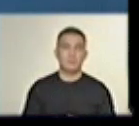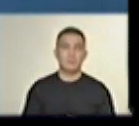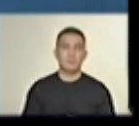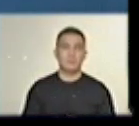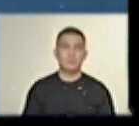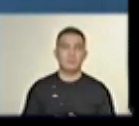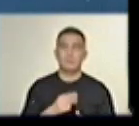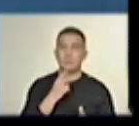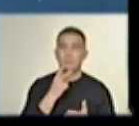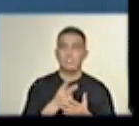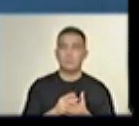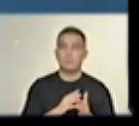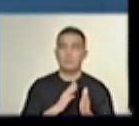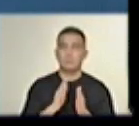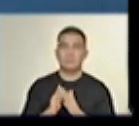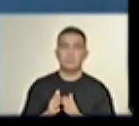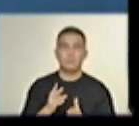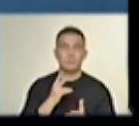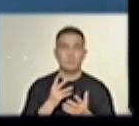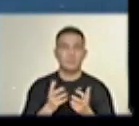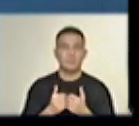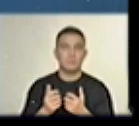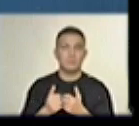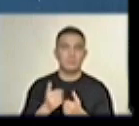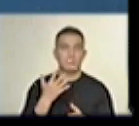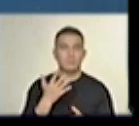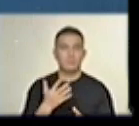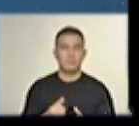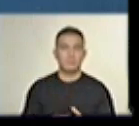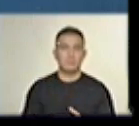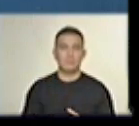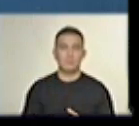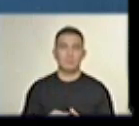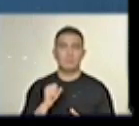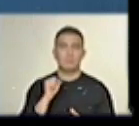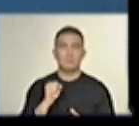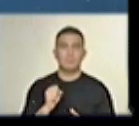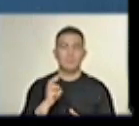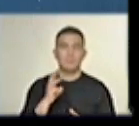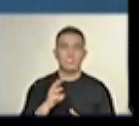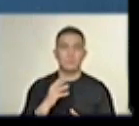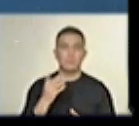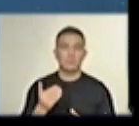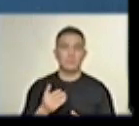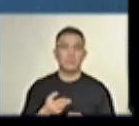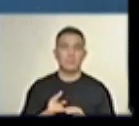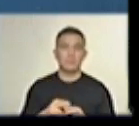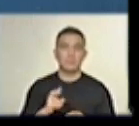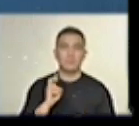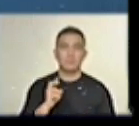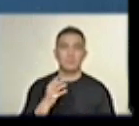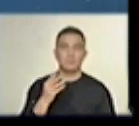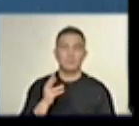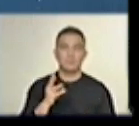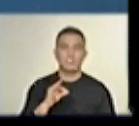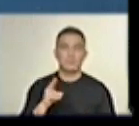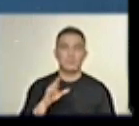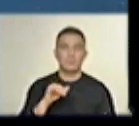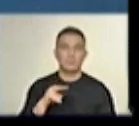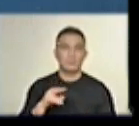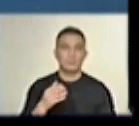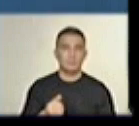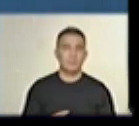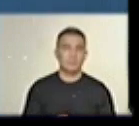Qani o'rniga qo'yib hisoblashni boshlaymiz. 5 A ning moduli ayru B ning moduli